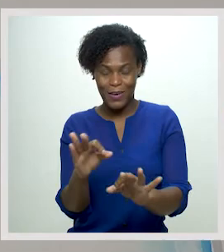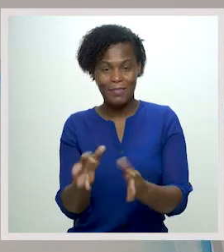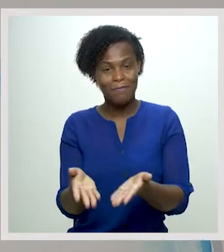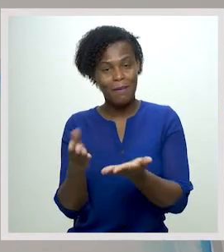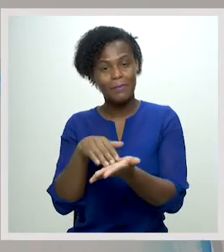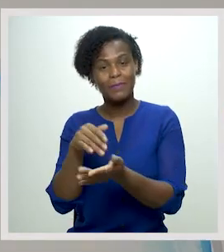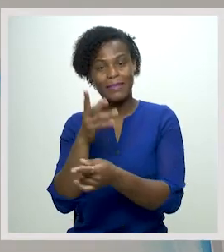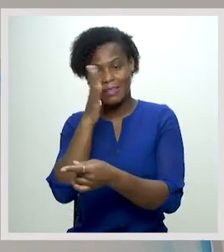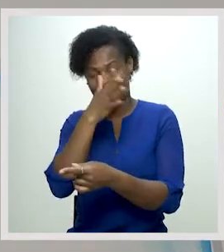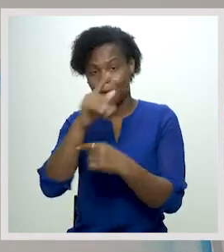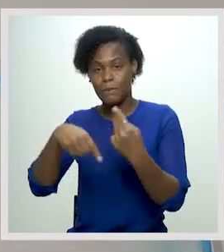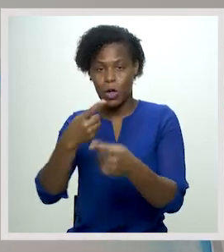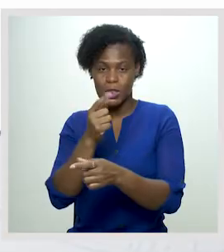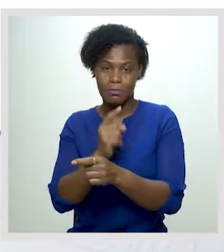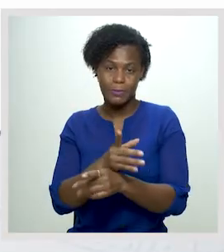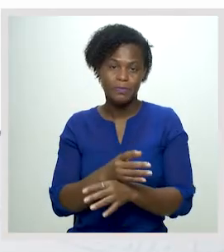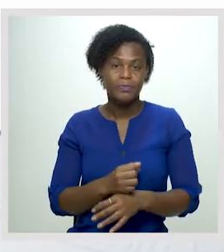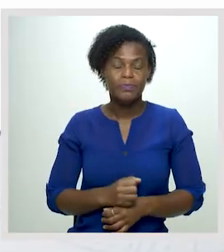à l'activité suivante.